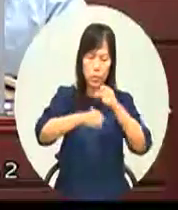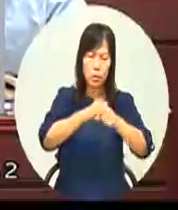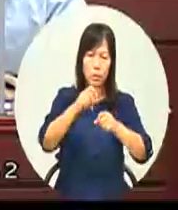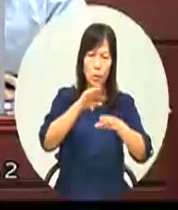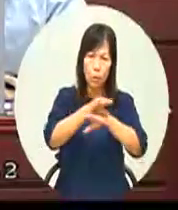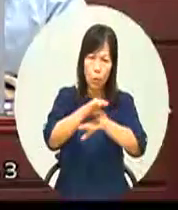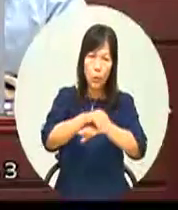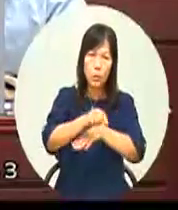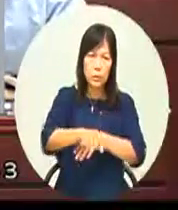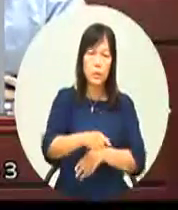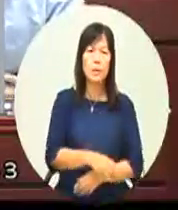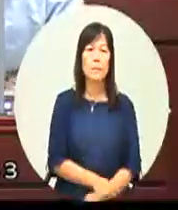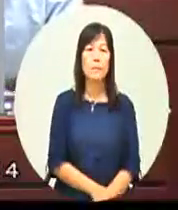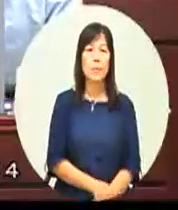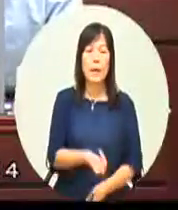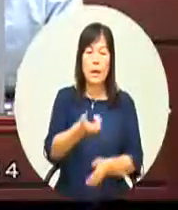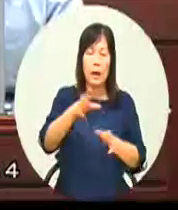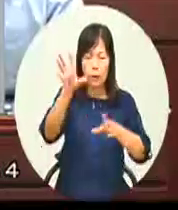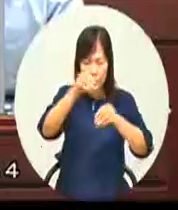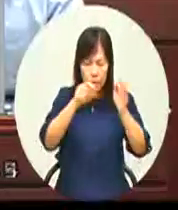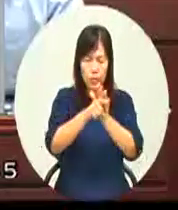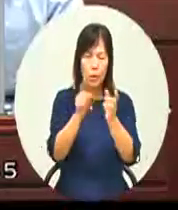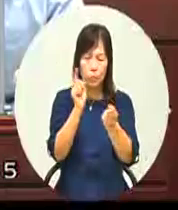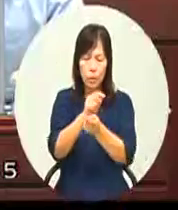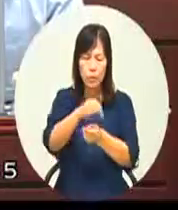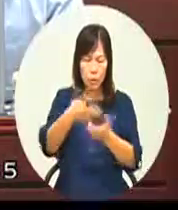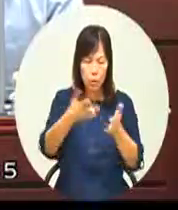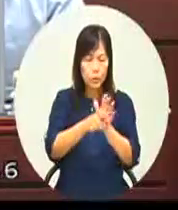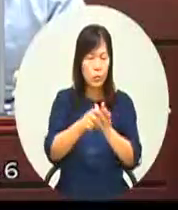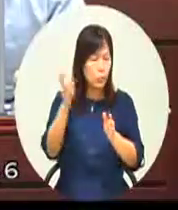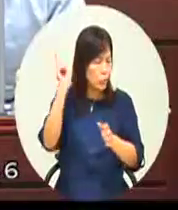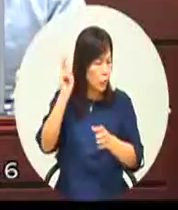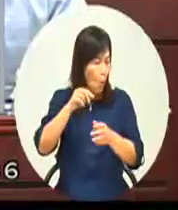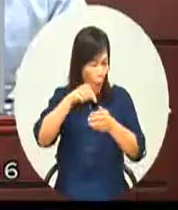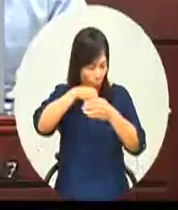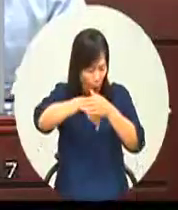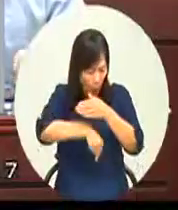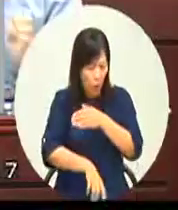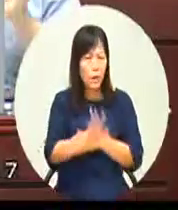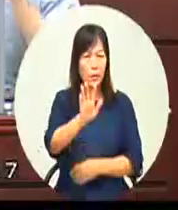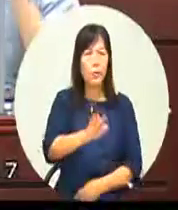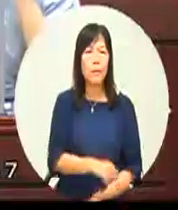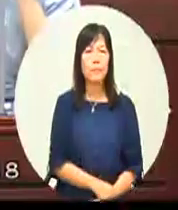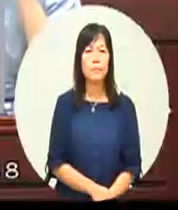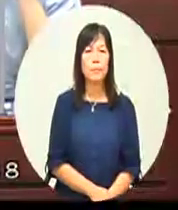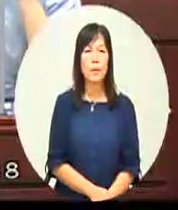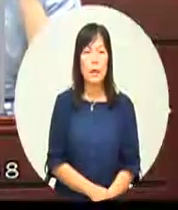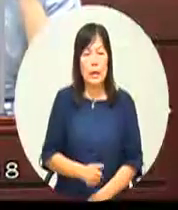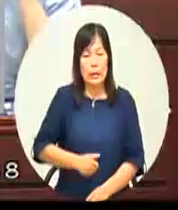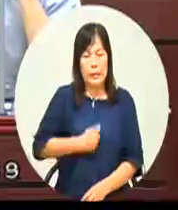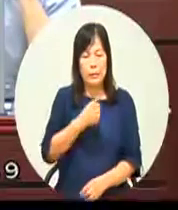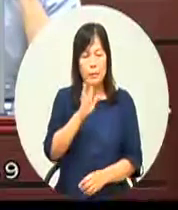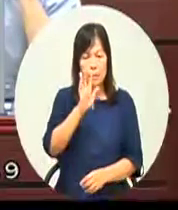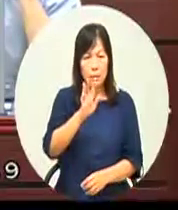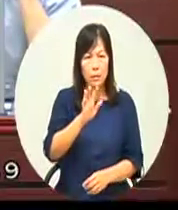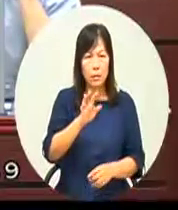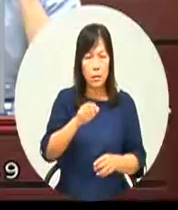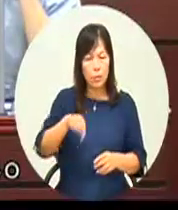议员所收集到的跟了解到的资讯相当的深入了哈。那确实，我们目